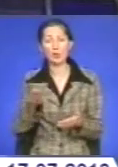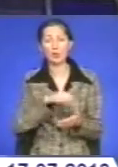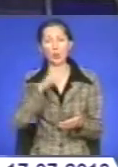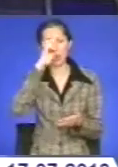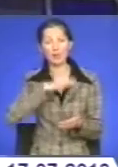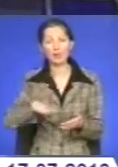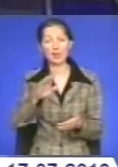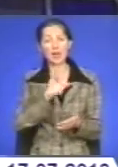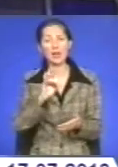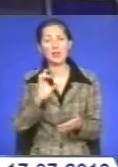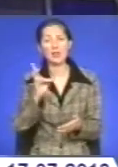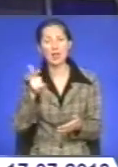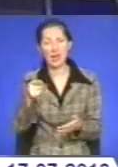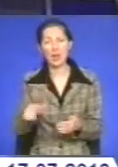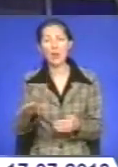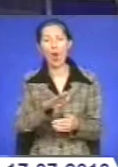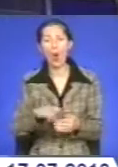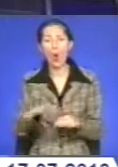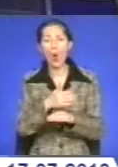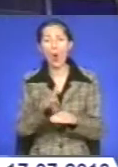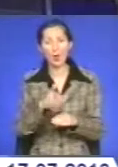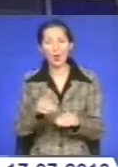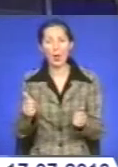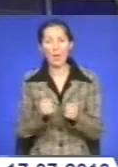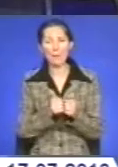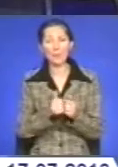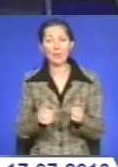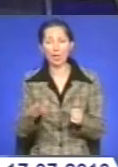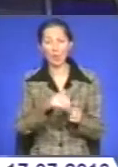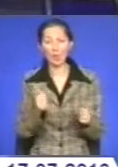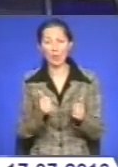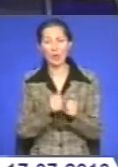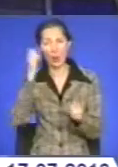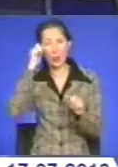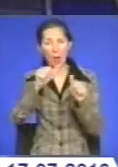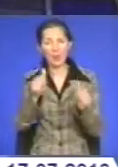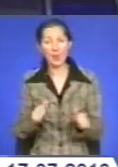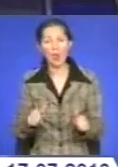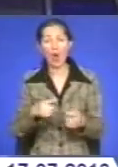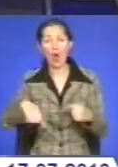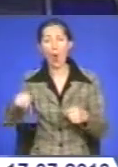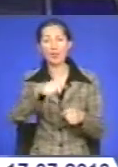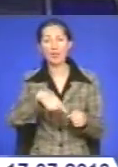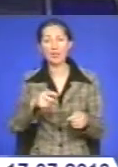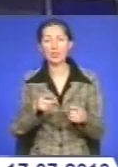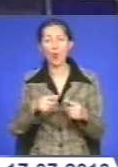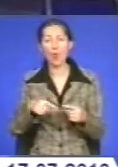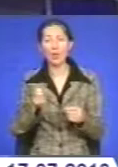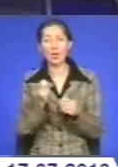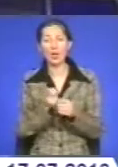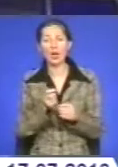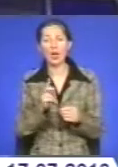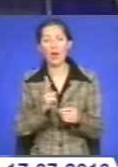Благоустрій прилеглої до пам'ятника території у вигляді 12-метрового кола, від якого у трьох напрямках розбиті алеї